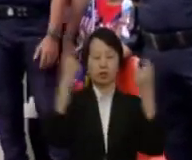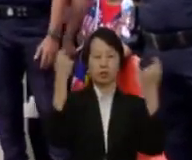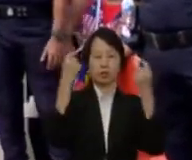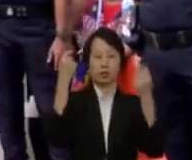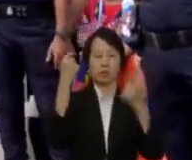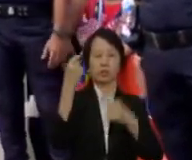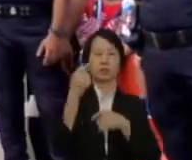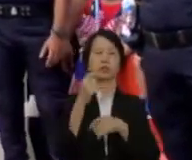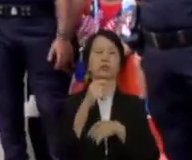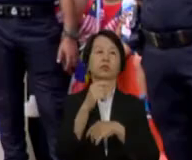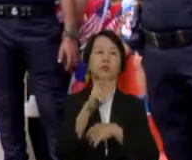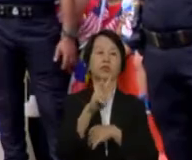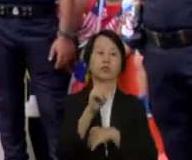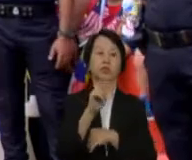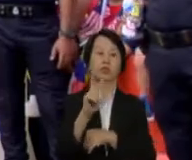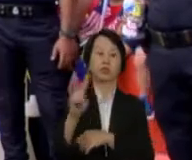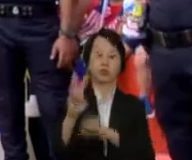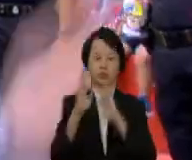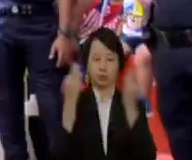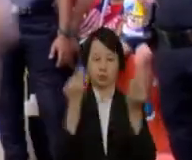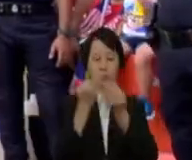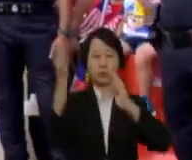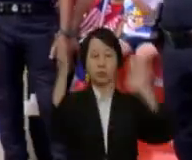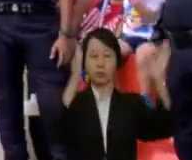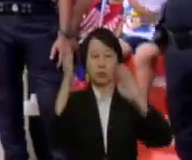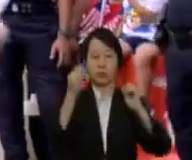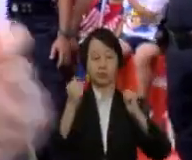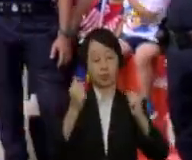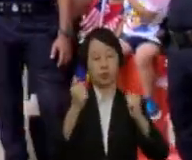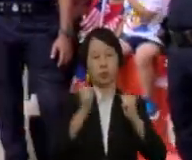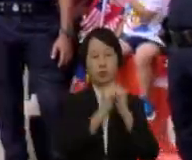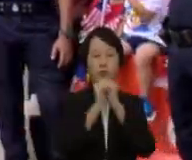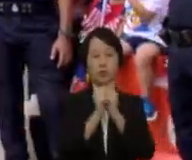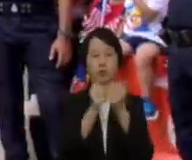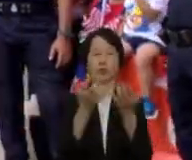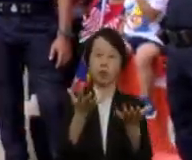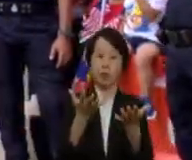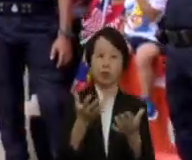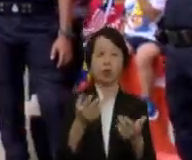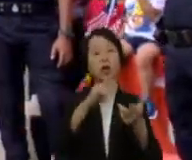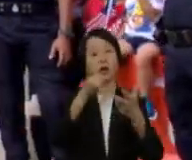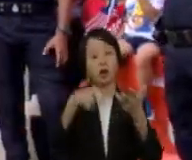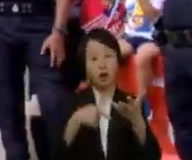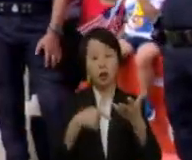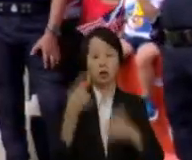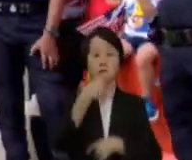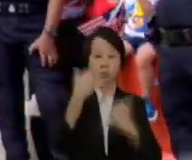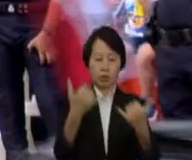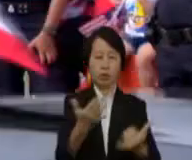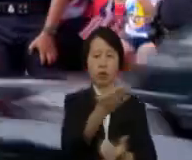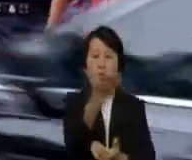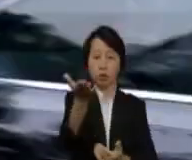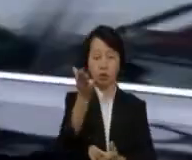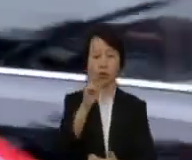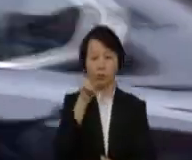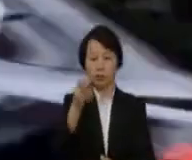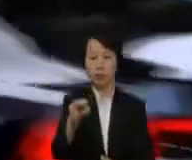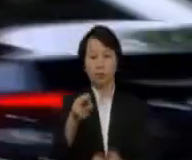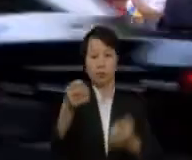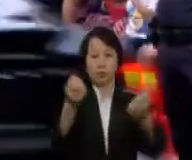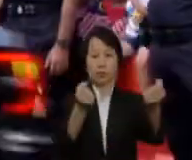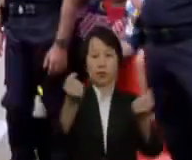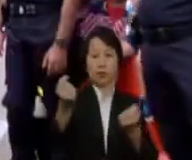Kebangsaan 2022 ini, iaitu Keluarga Malaysia Teguh Bersama. Apa lagi yang menarik sebenarnya, hari ini anda akan menyaksikan